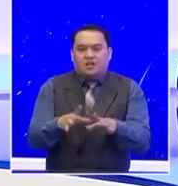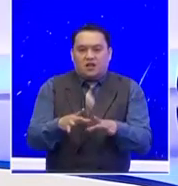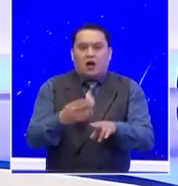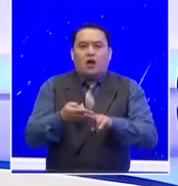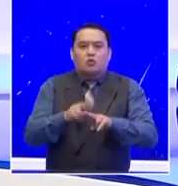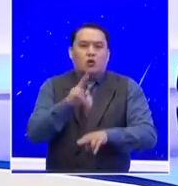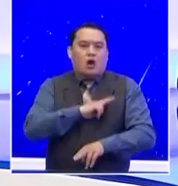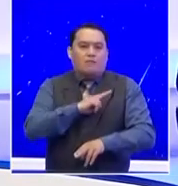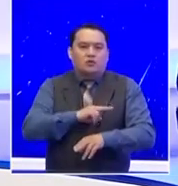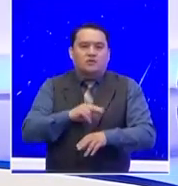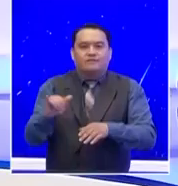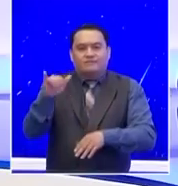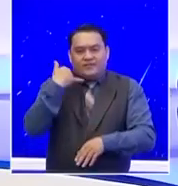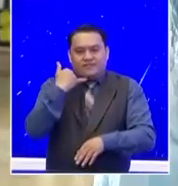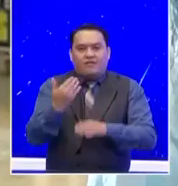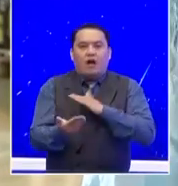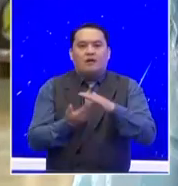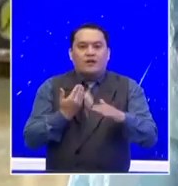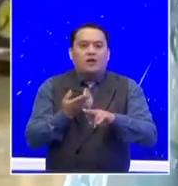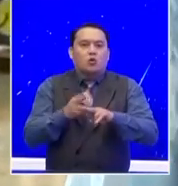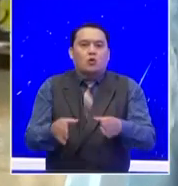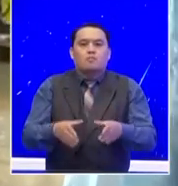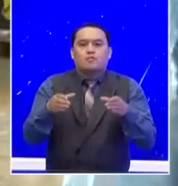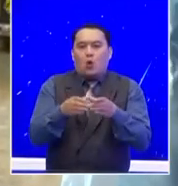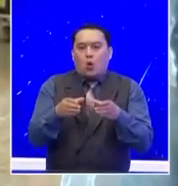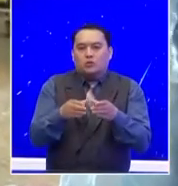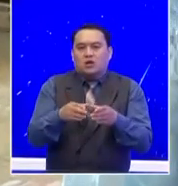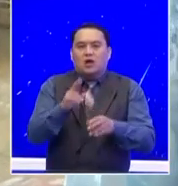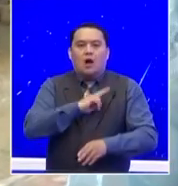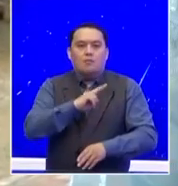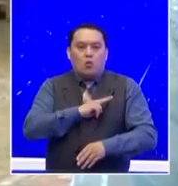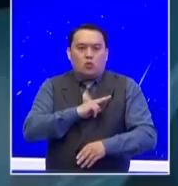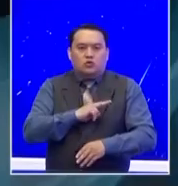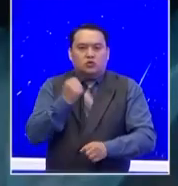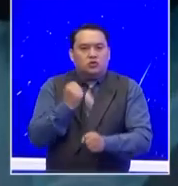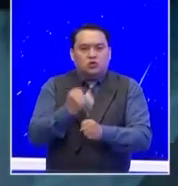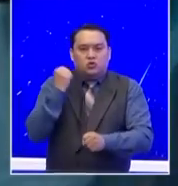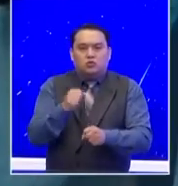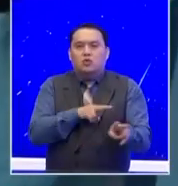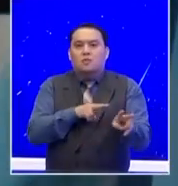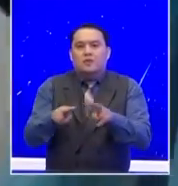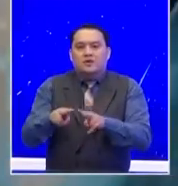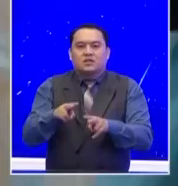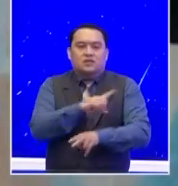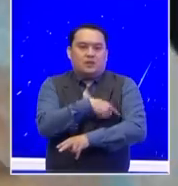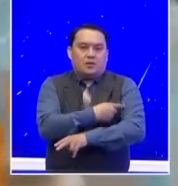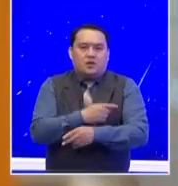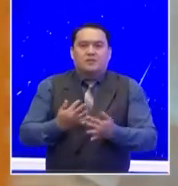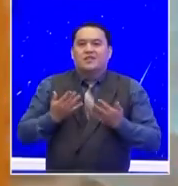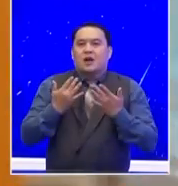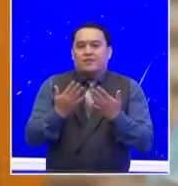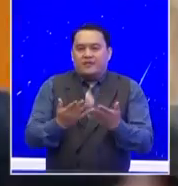которые работают на вызов. Тем не менее, большая часть компаний столицы работает со строжайшим соблюдением